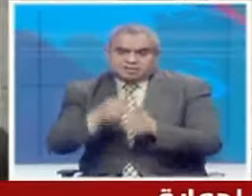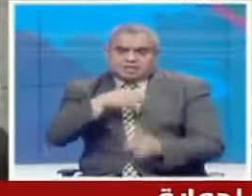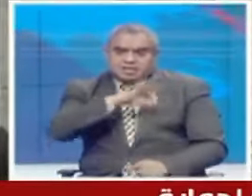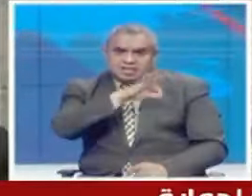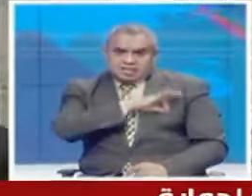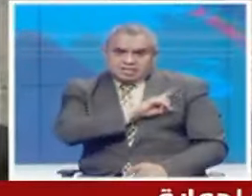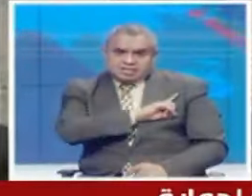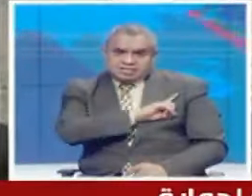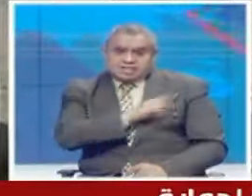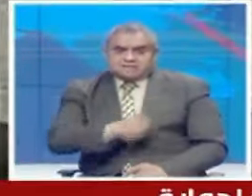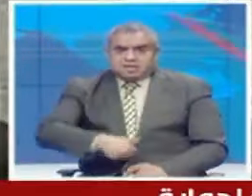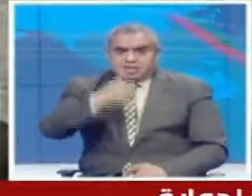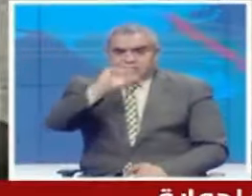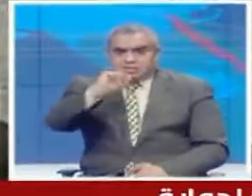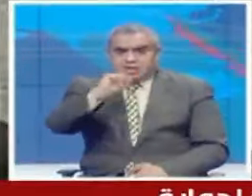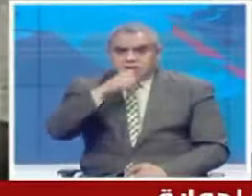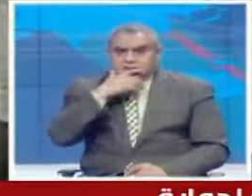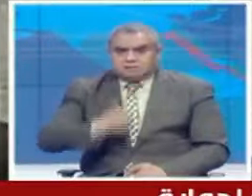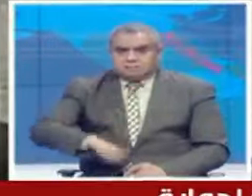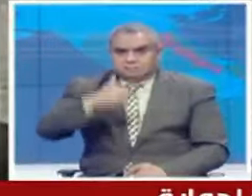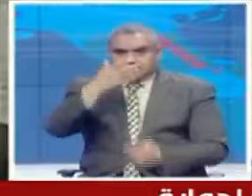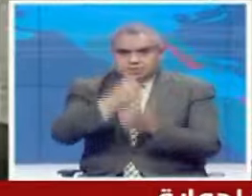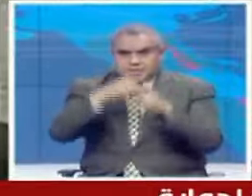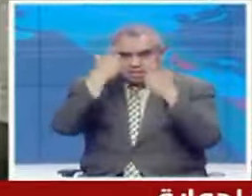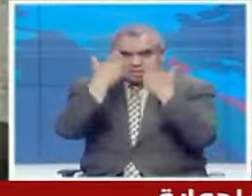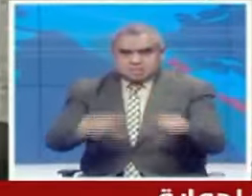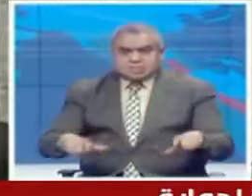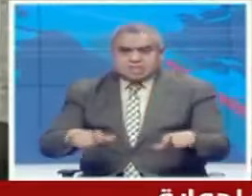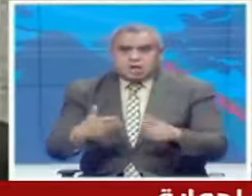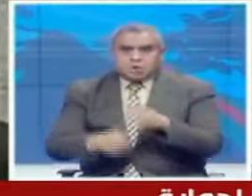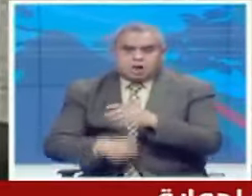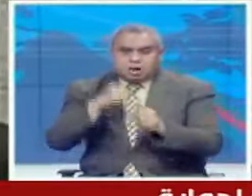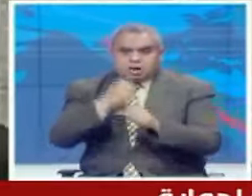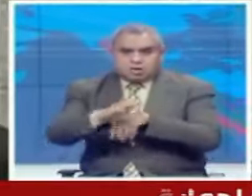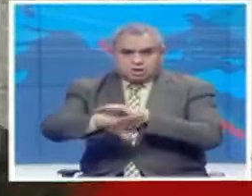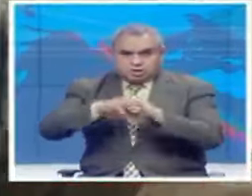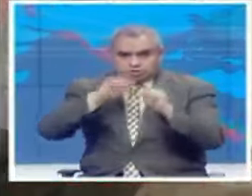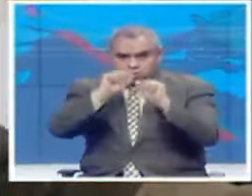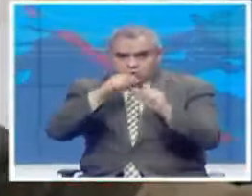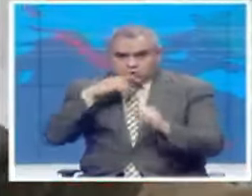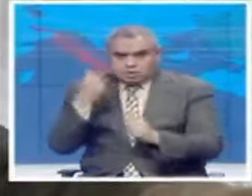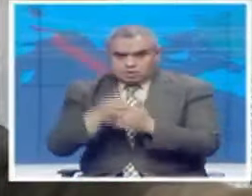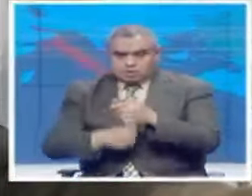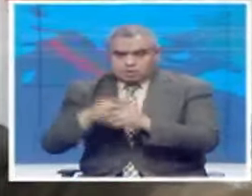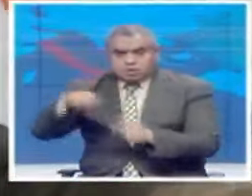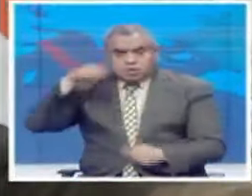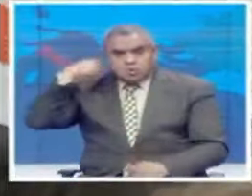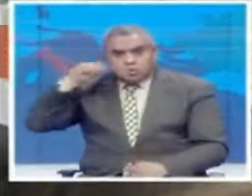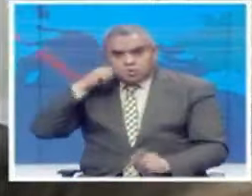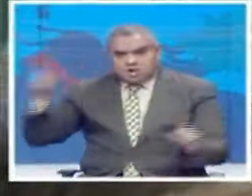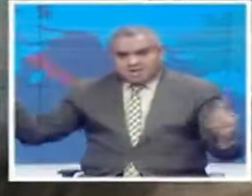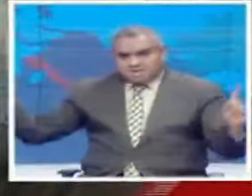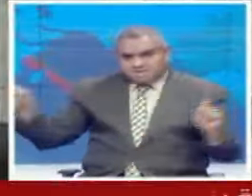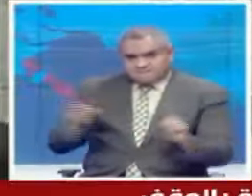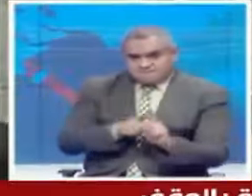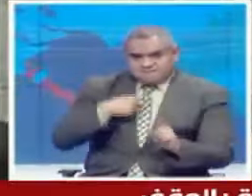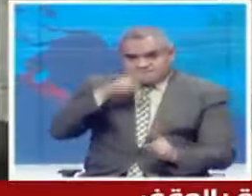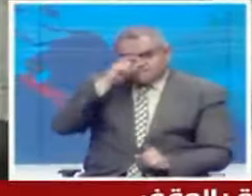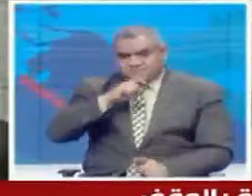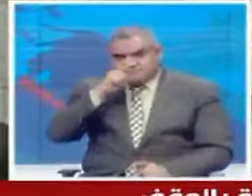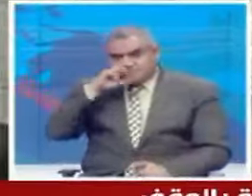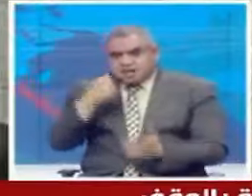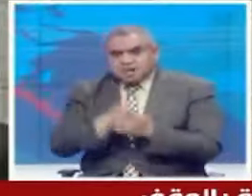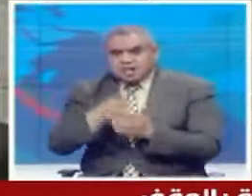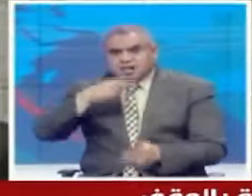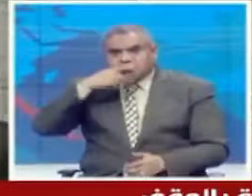جدا، لأن اللي حاصل في الدولة وكل الدولة وأجهزة الدولة من رئيس الجمهورية حتى الفلاح